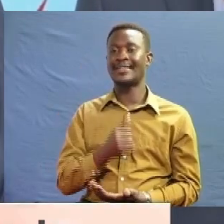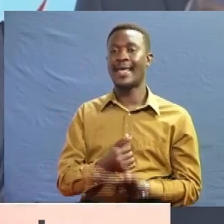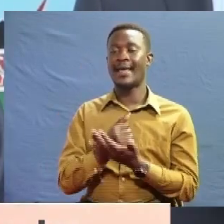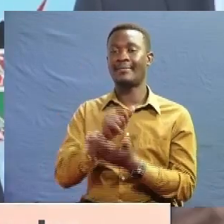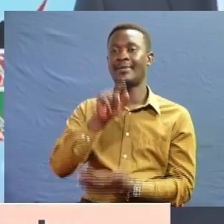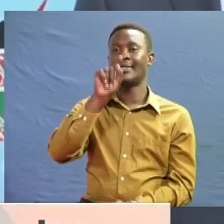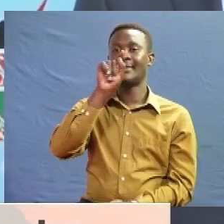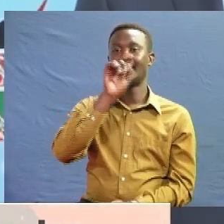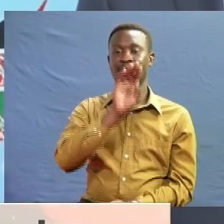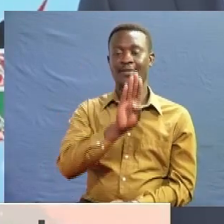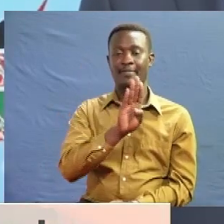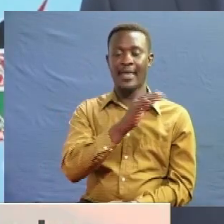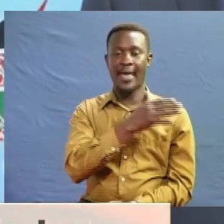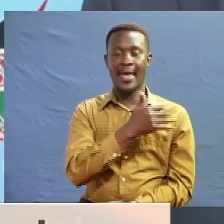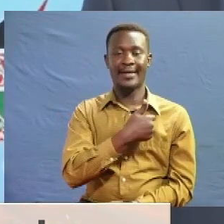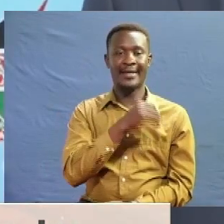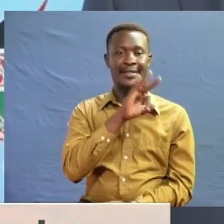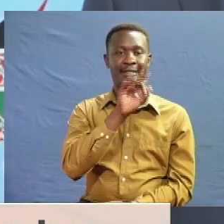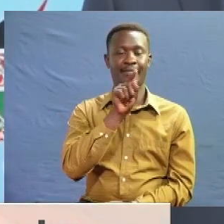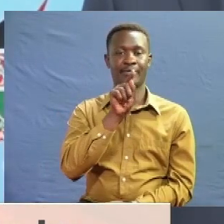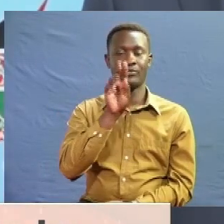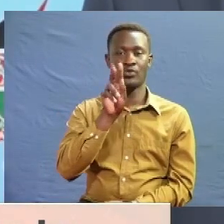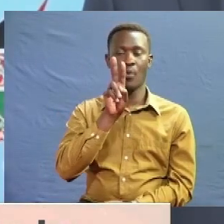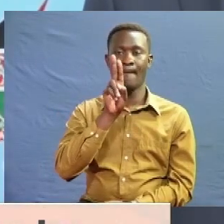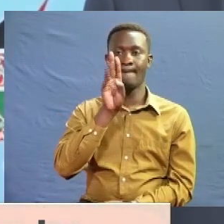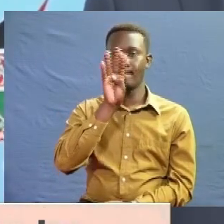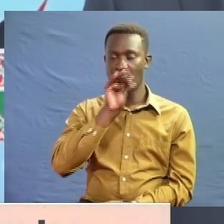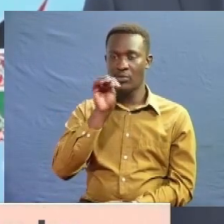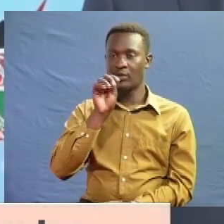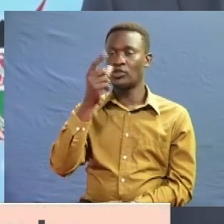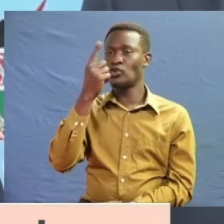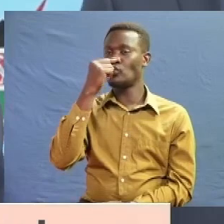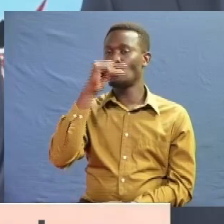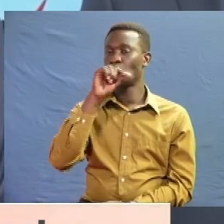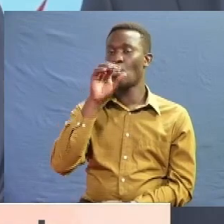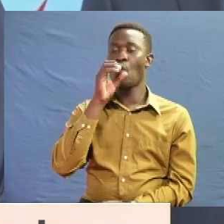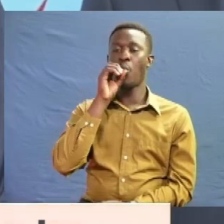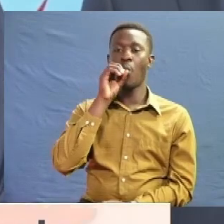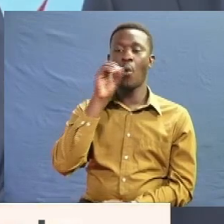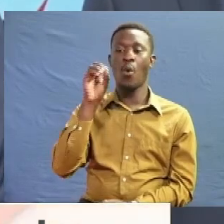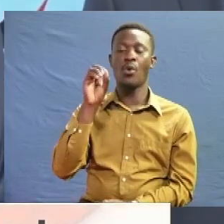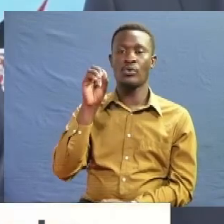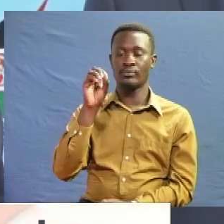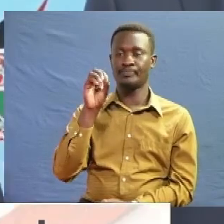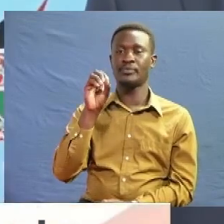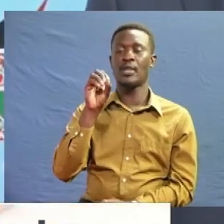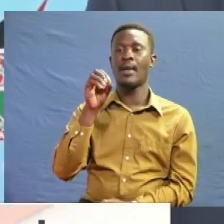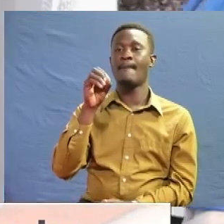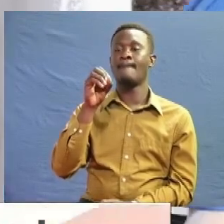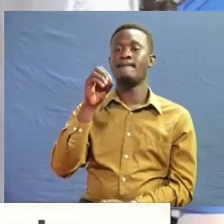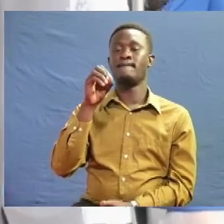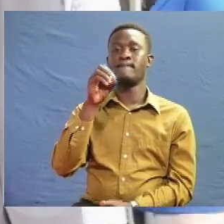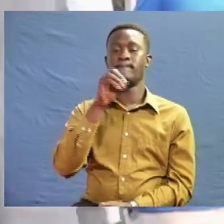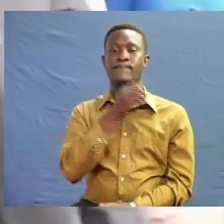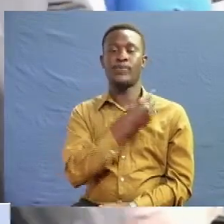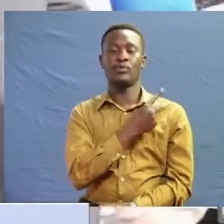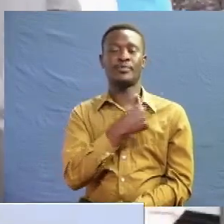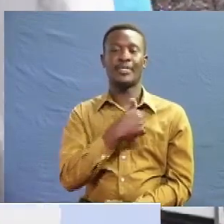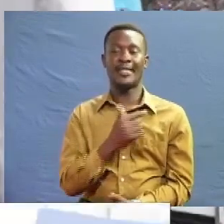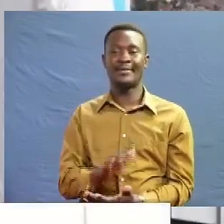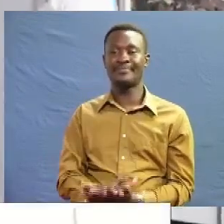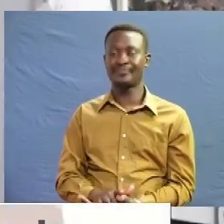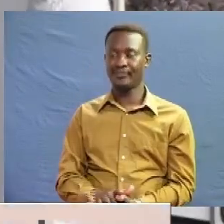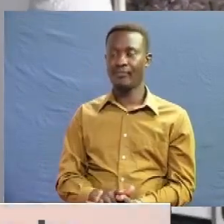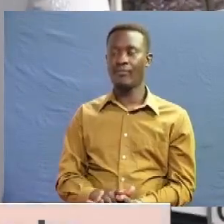TB and 3.2 million doses of oral polio vaccine. Katibu Mkuu